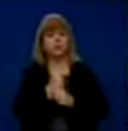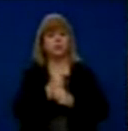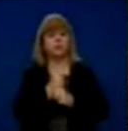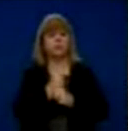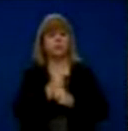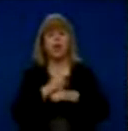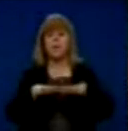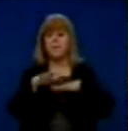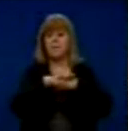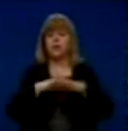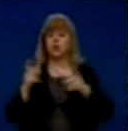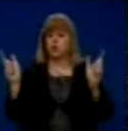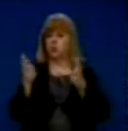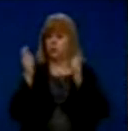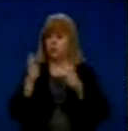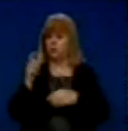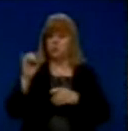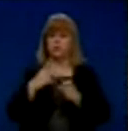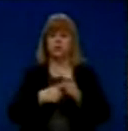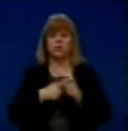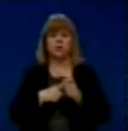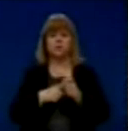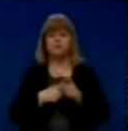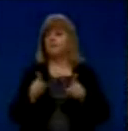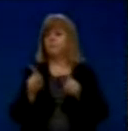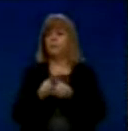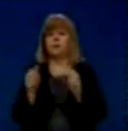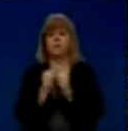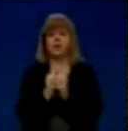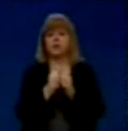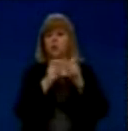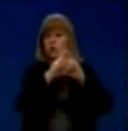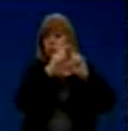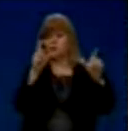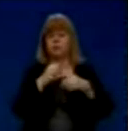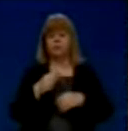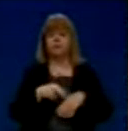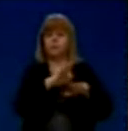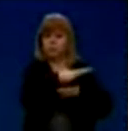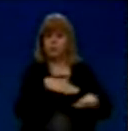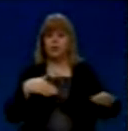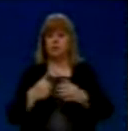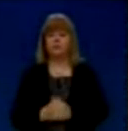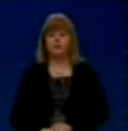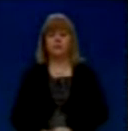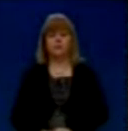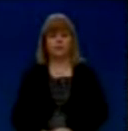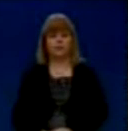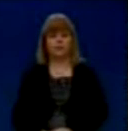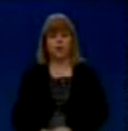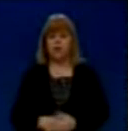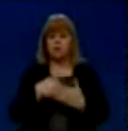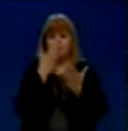parimet bazë të angazhimit të shoqërisë civile në relacion me institucionin të cilin e përfaqësojmë. Në